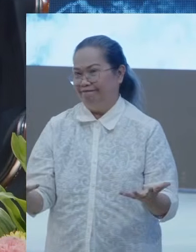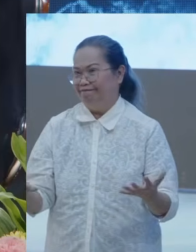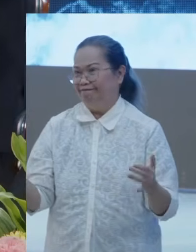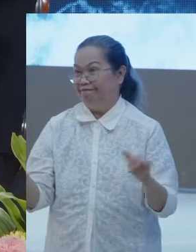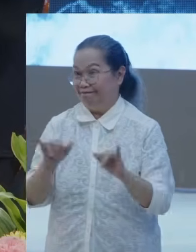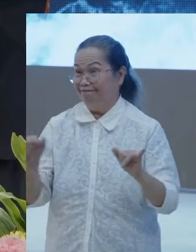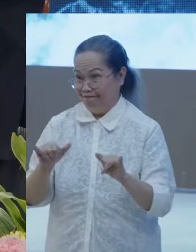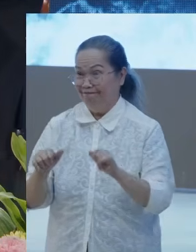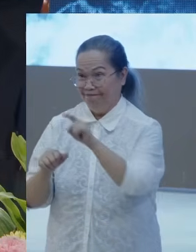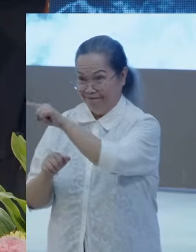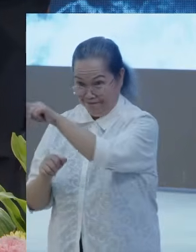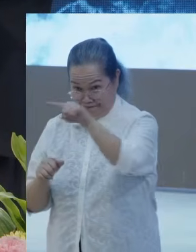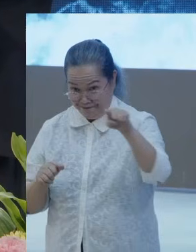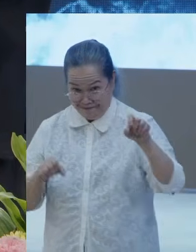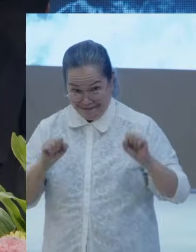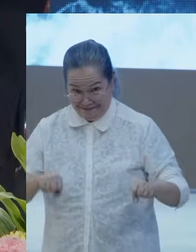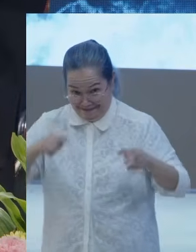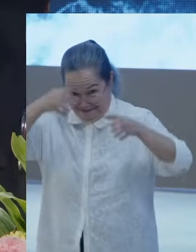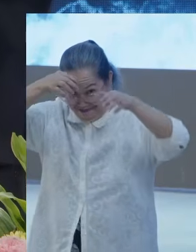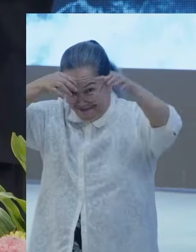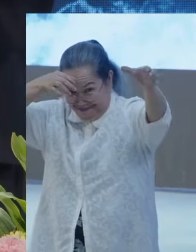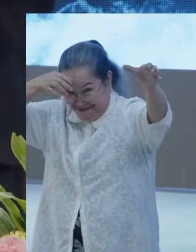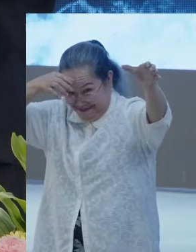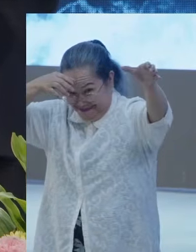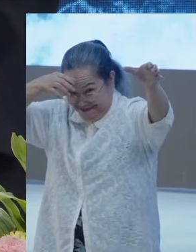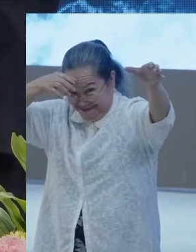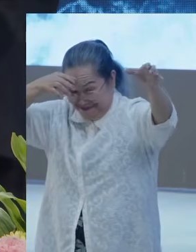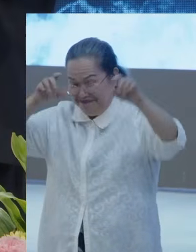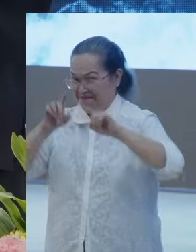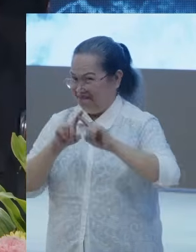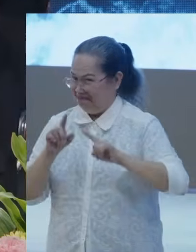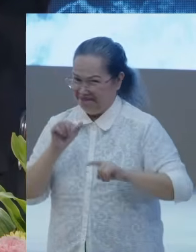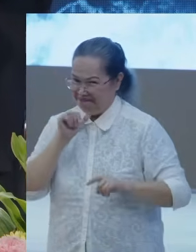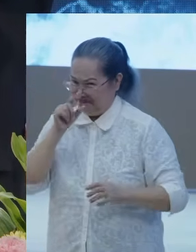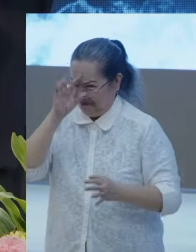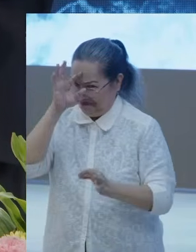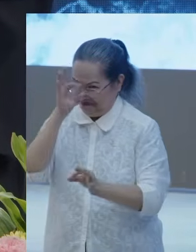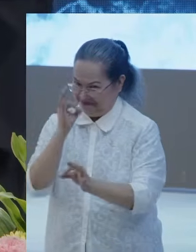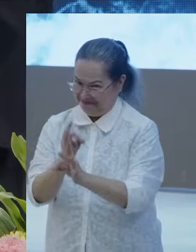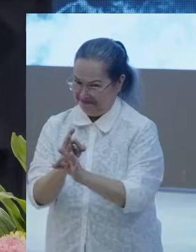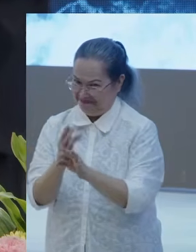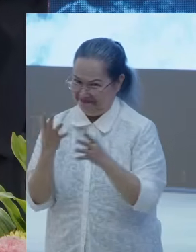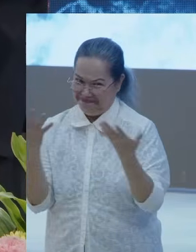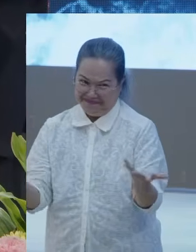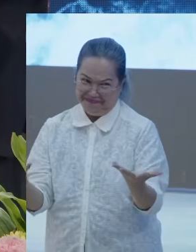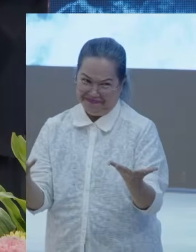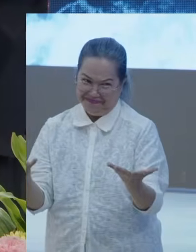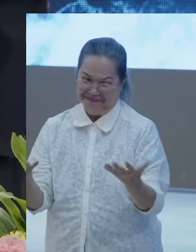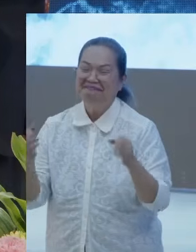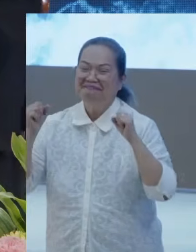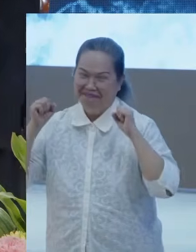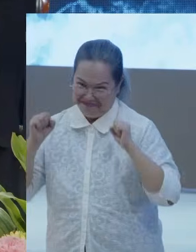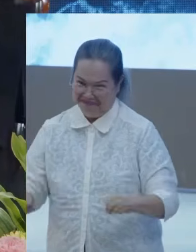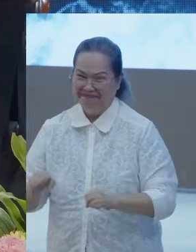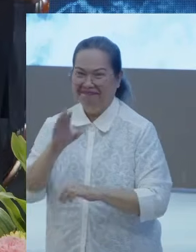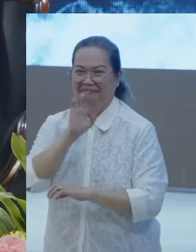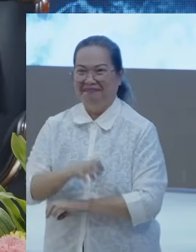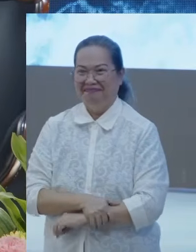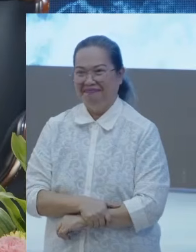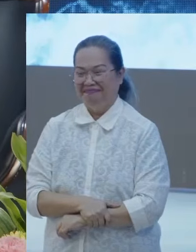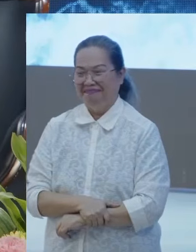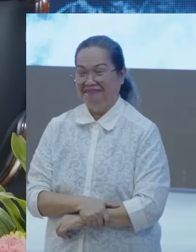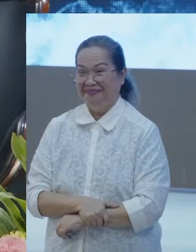dalubhasa tayo sa salita ng Diyos, ngunit walang pananampalataya sa Kanya. Kanina pong